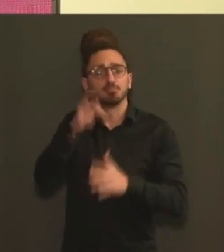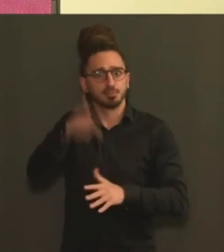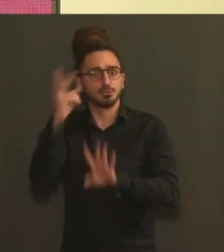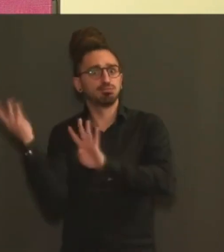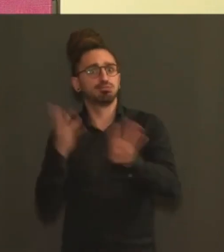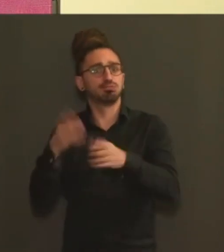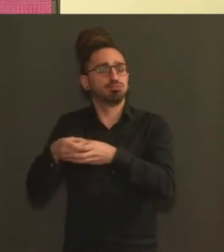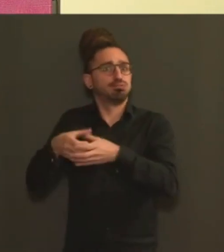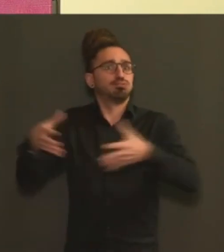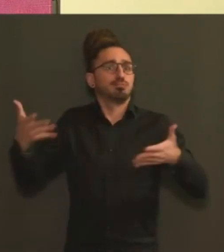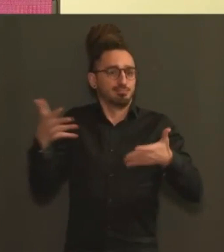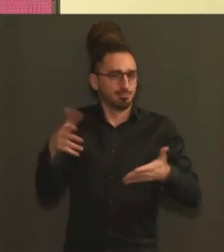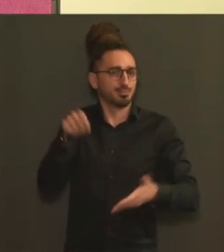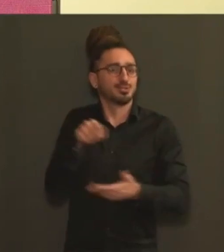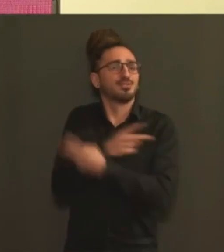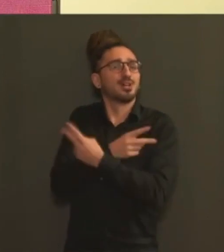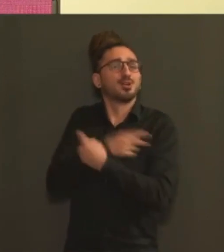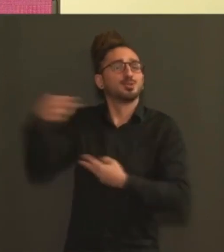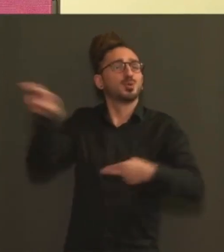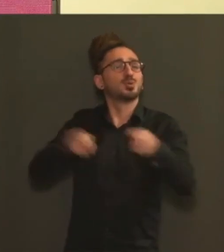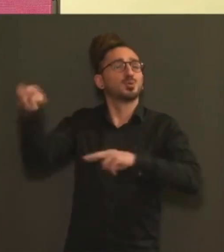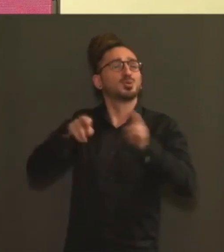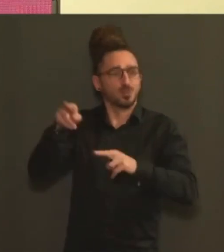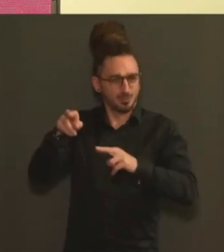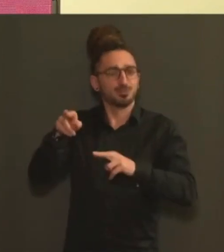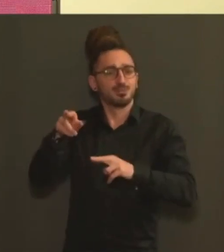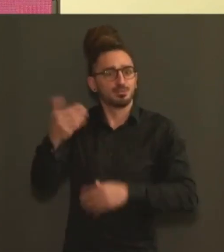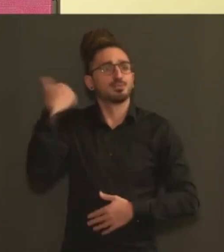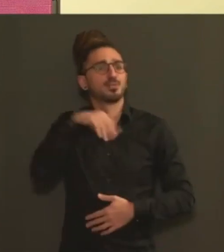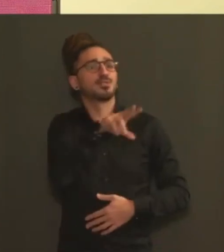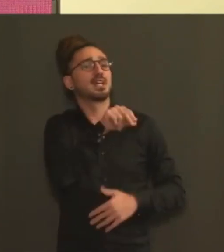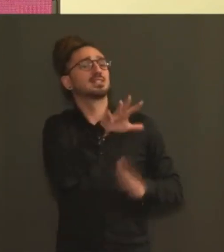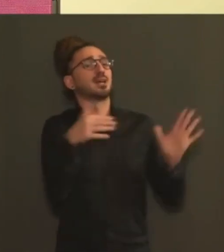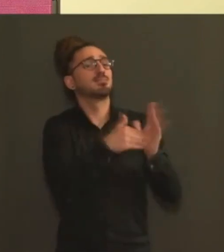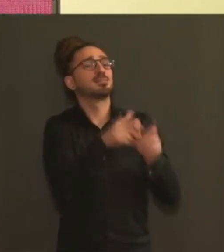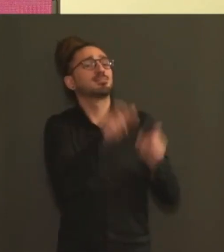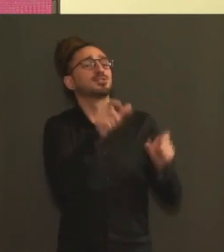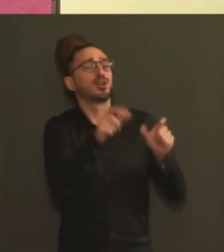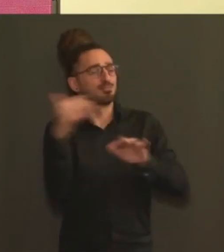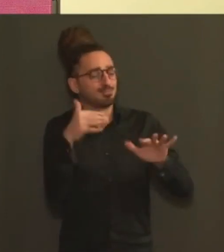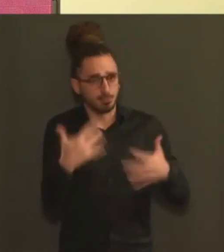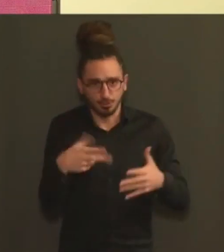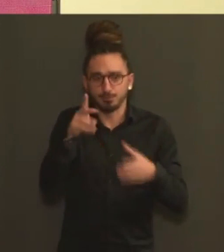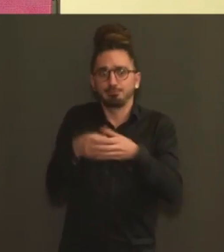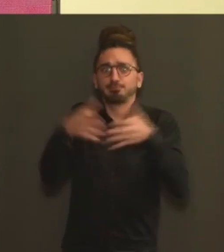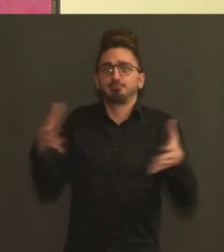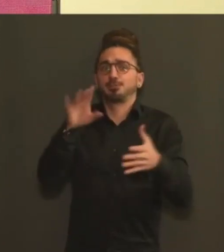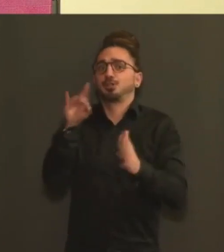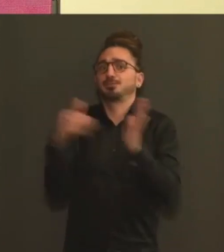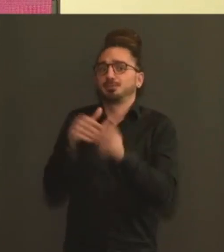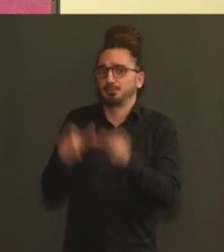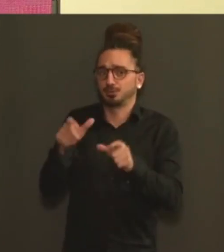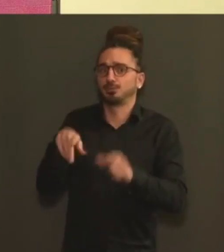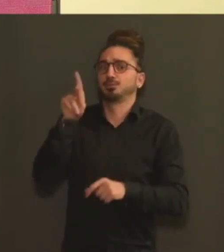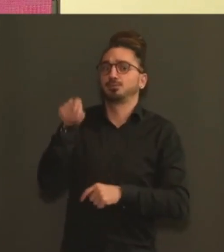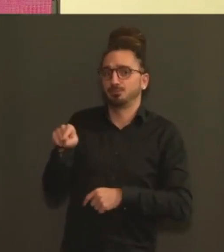de à peu près 25 000 tests à une bonne quarantaine de milliers de tests, 40-45 000 tests, semble lui aussi maintenant se stabiliser